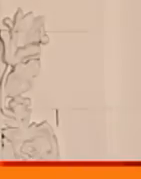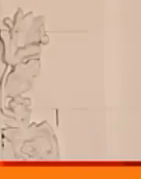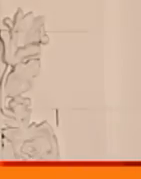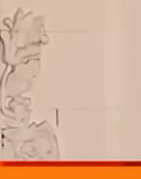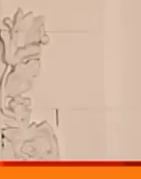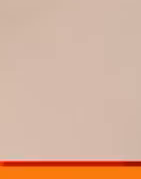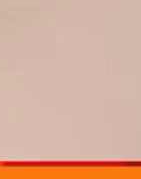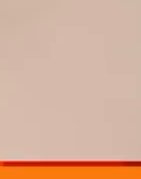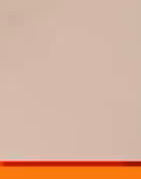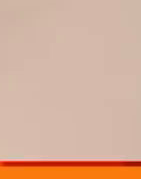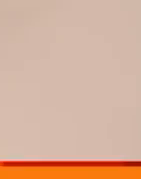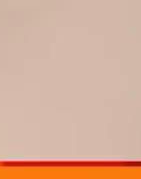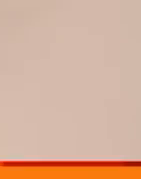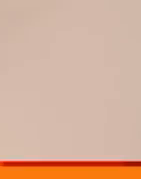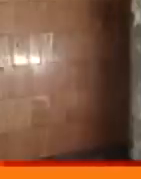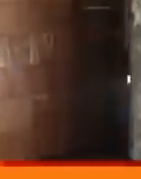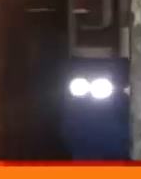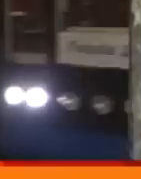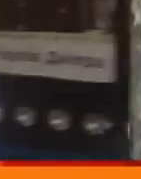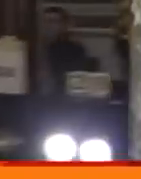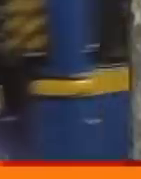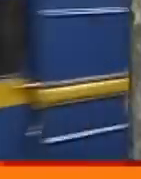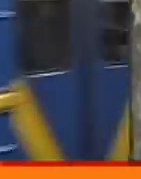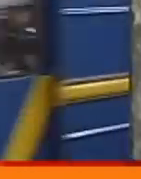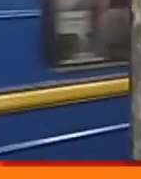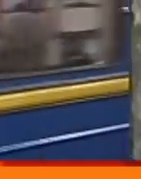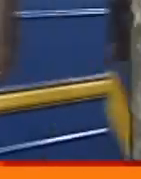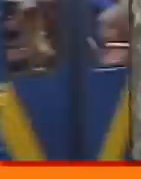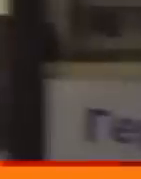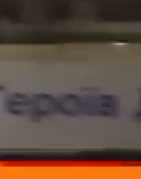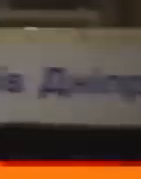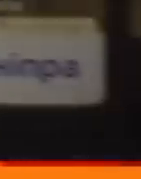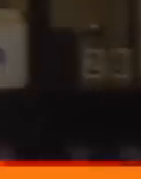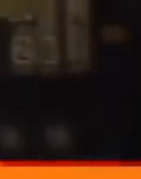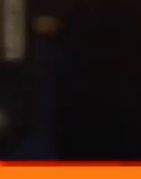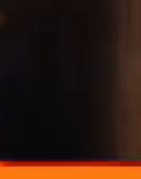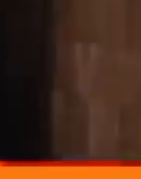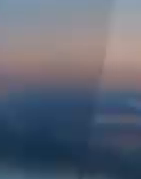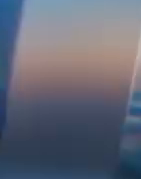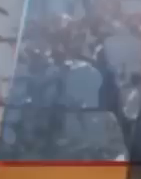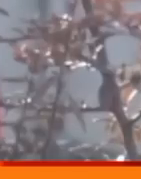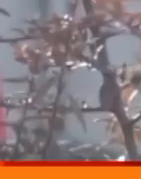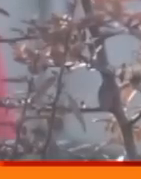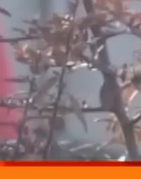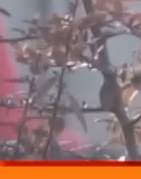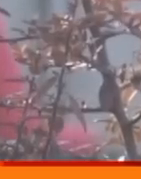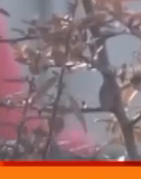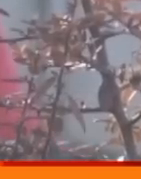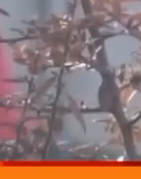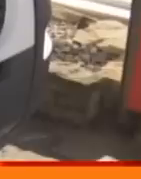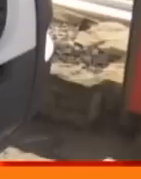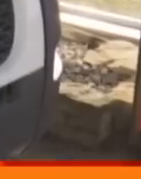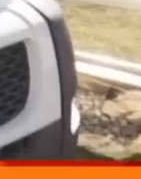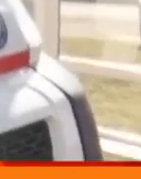За що в Києві порізали Тараса Шевченка? Чоловік пошматував портрети осучасненого кобзаря. Коп у